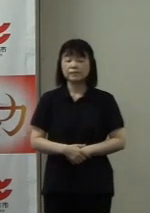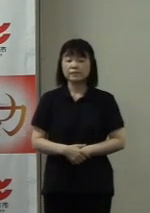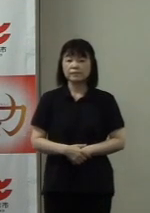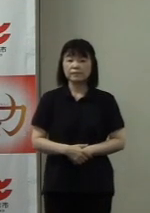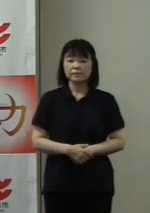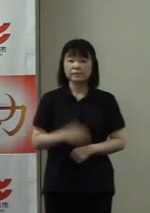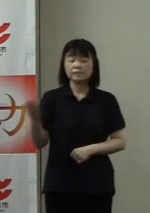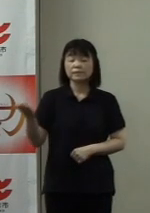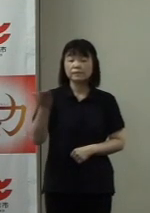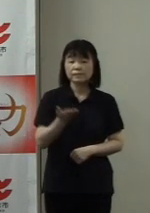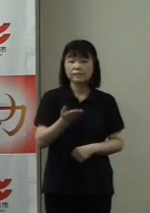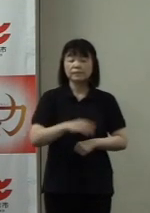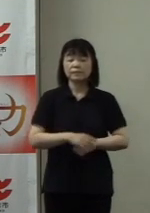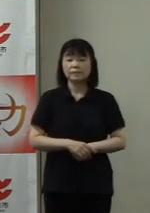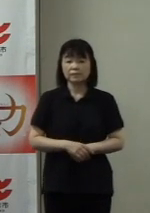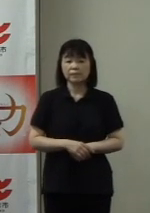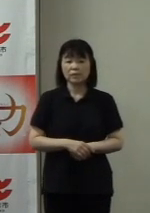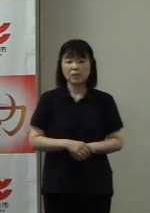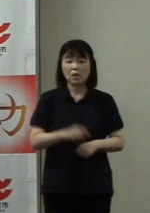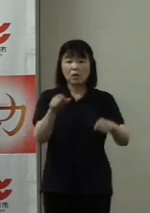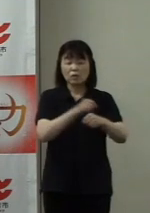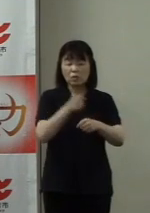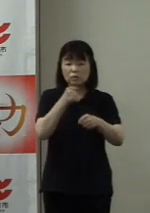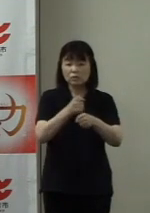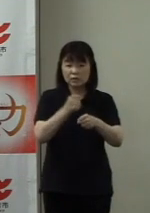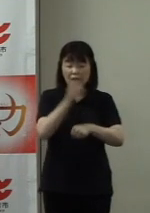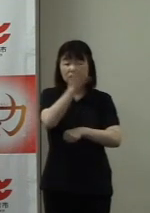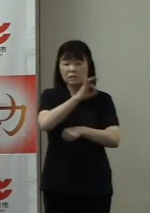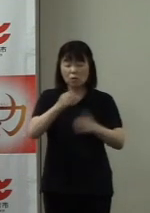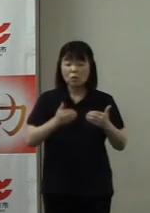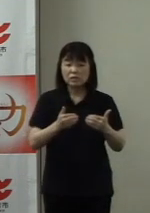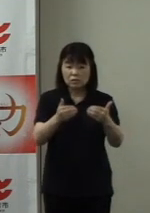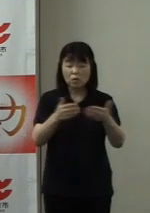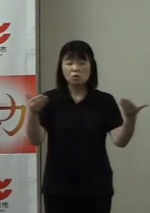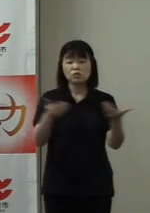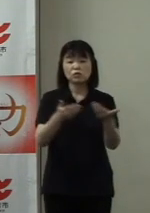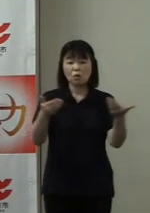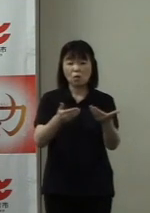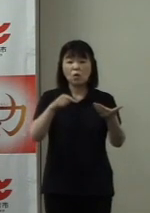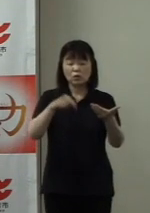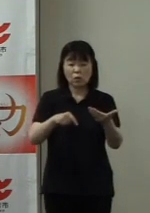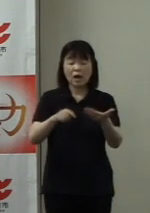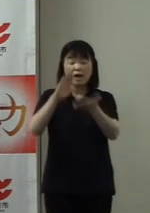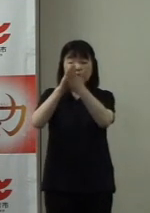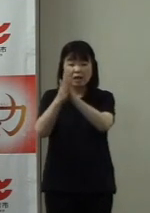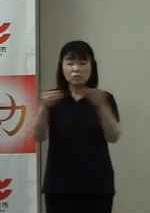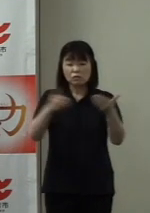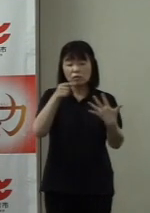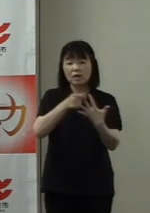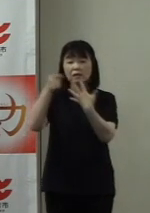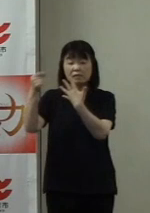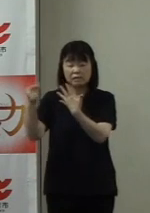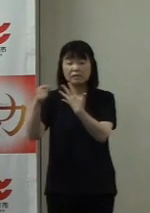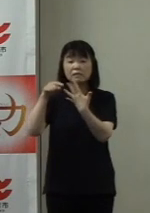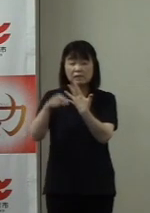次に特産振興の事業では、県の事業採択を受けた特産振興事